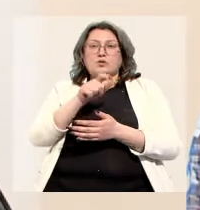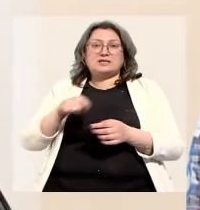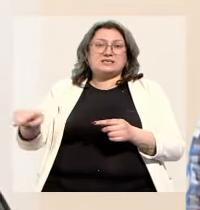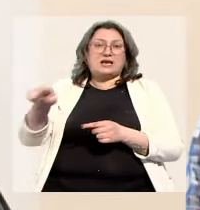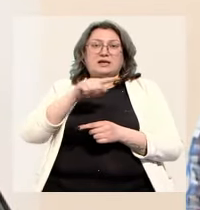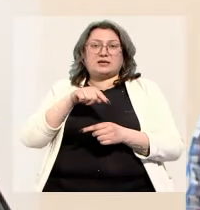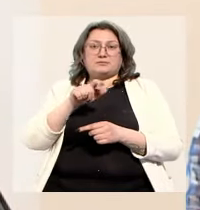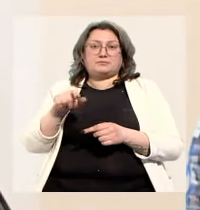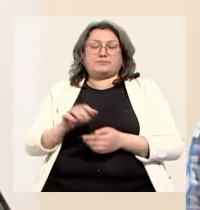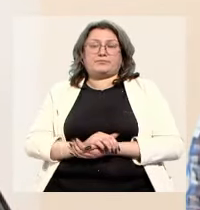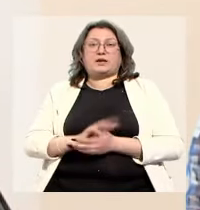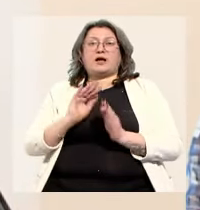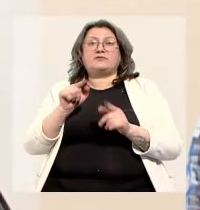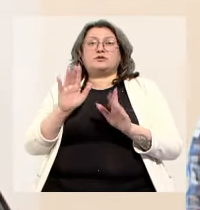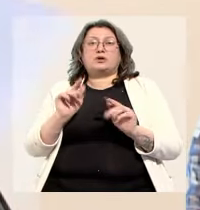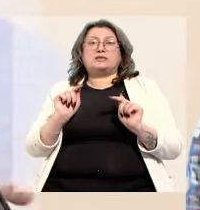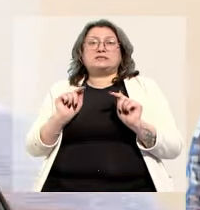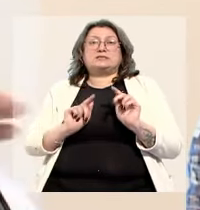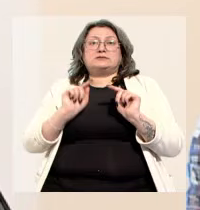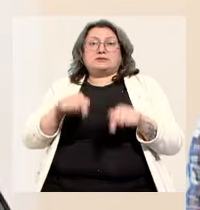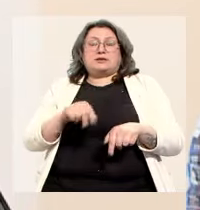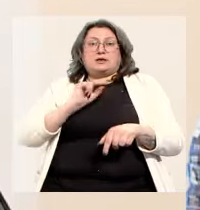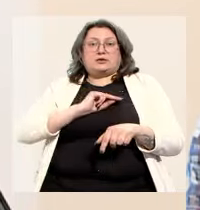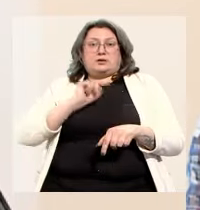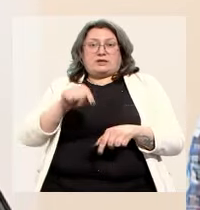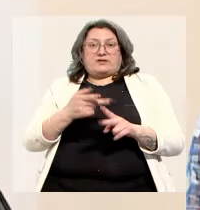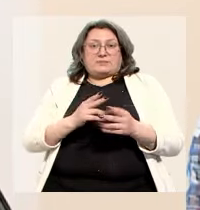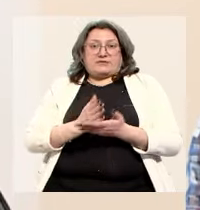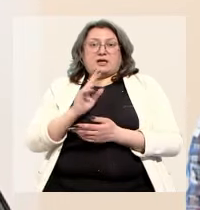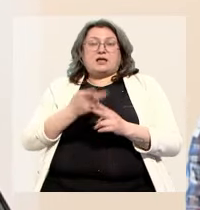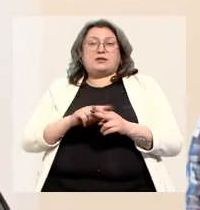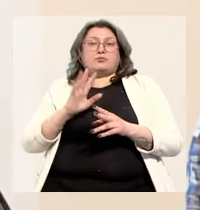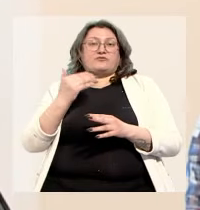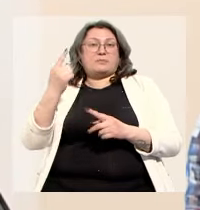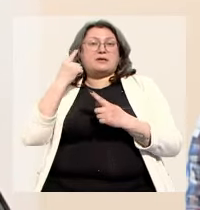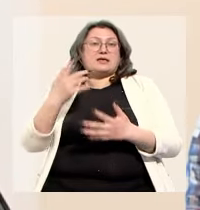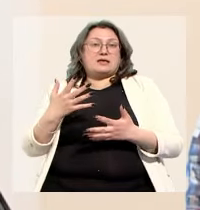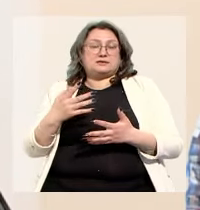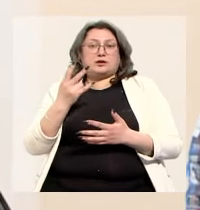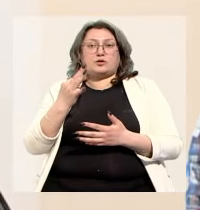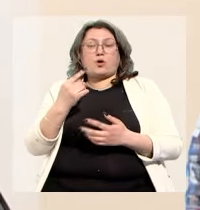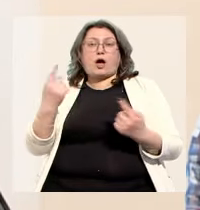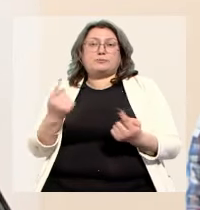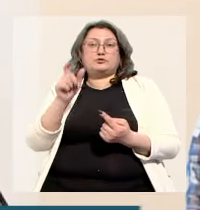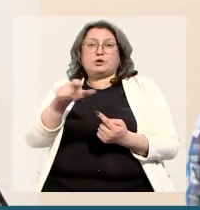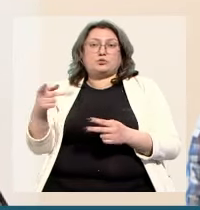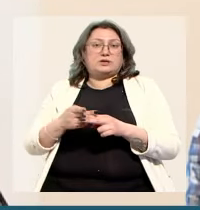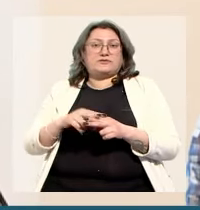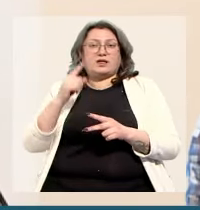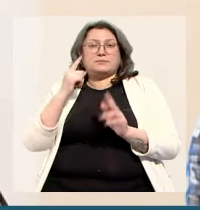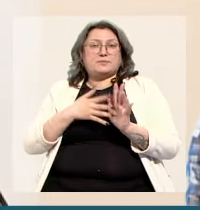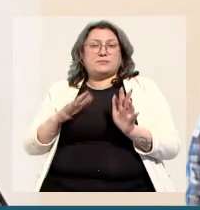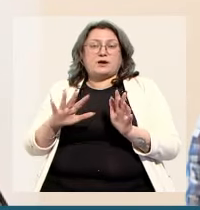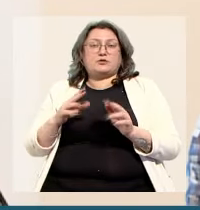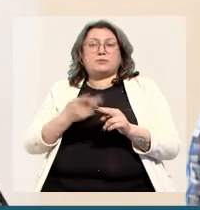в разъяснительной работе? Осы саланың қызметкерлері болғаннан кейін, бұл сіздер үшін түсінікті. Ал қарапайым адамдар бұны түсінбейді. Сондықтан ең